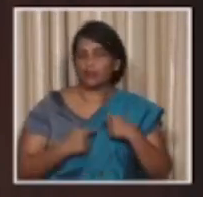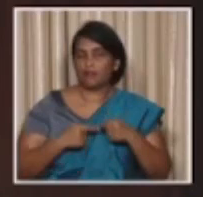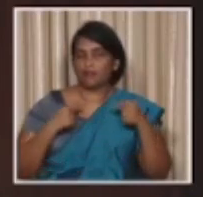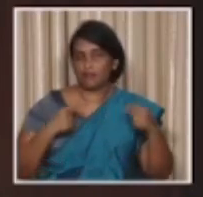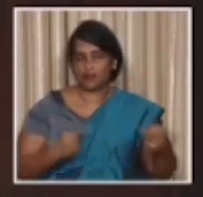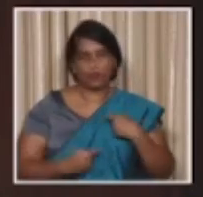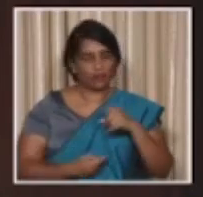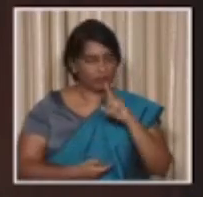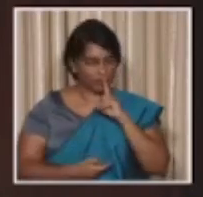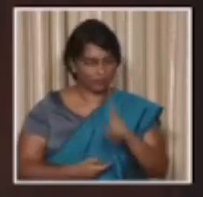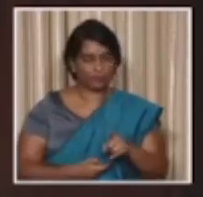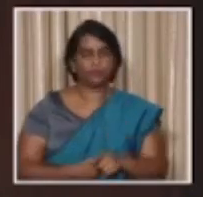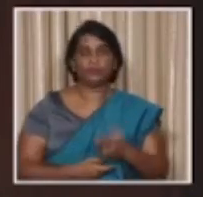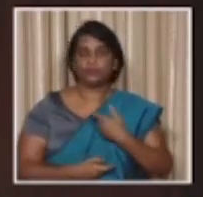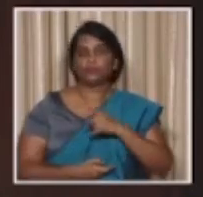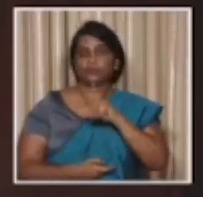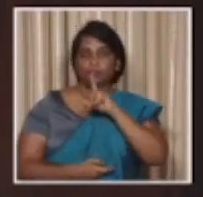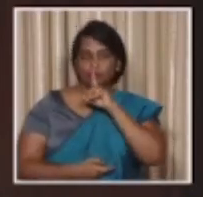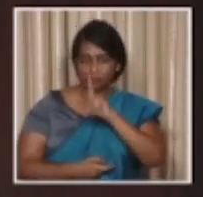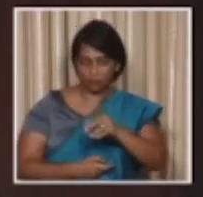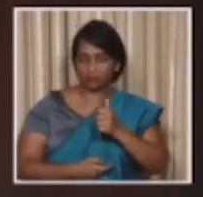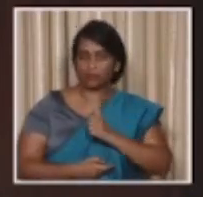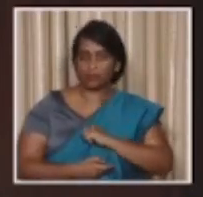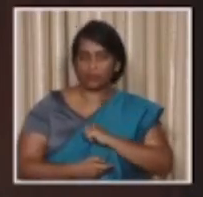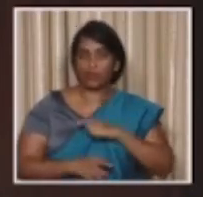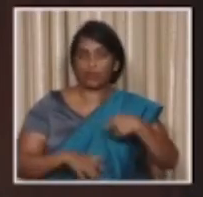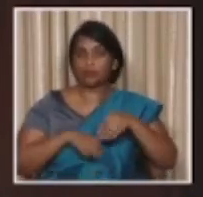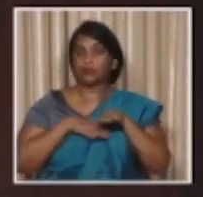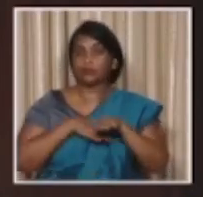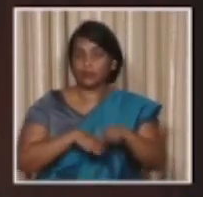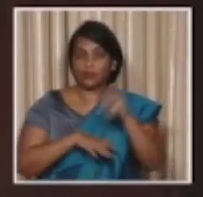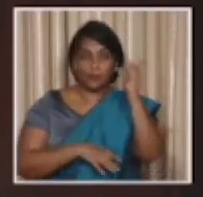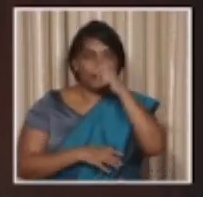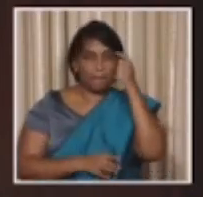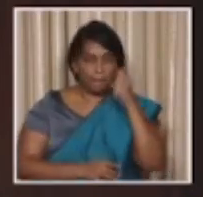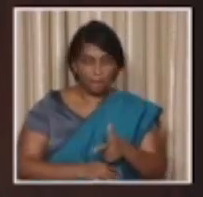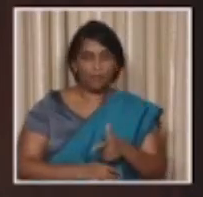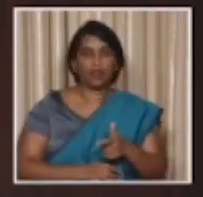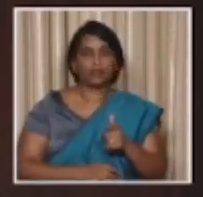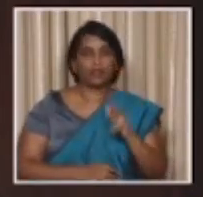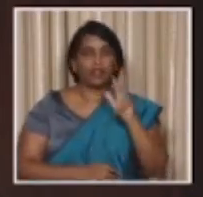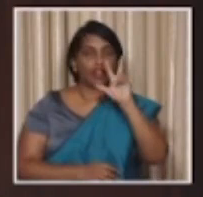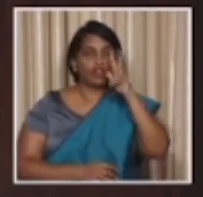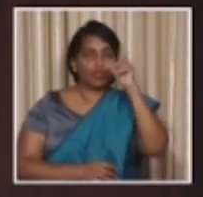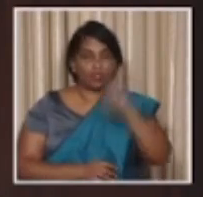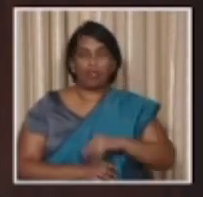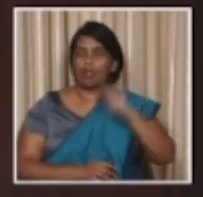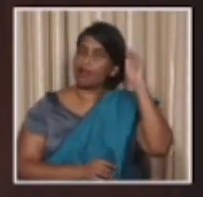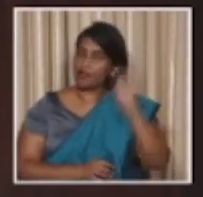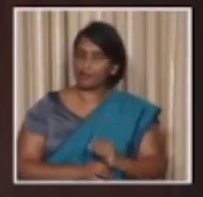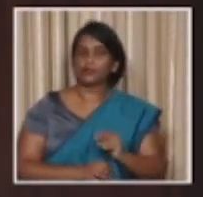පළ කරනවා මම කියන්නේ කැමති ඇංගලොන් කම්කරුවන්ගේ පඩිය රුපියල් 80000කට අඩුයි